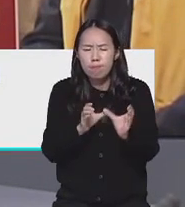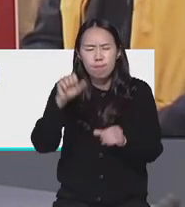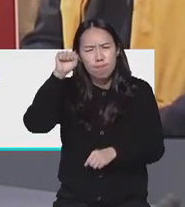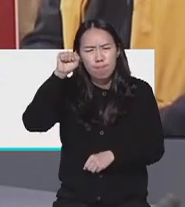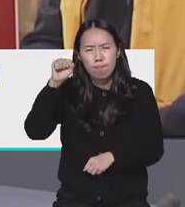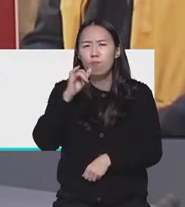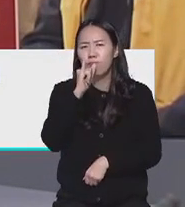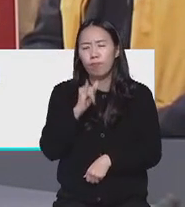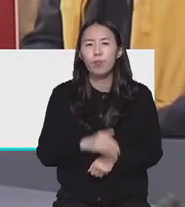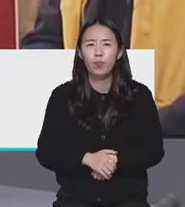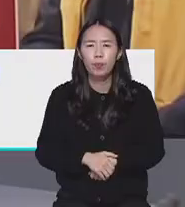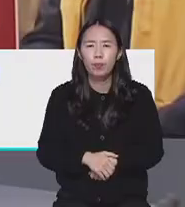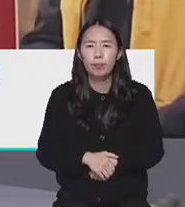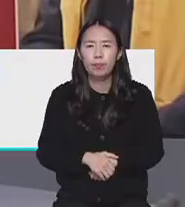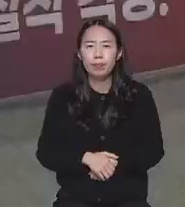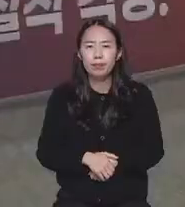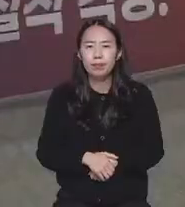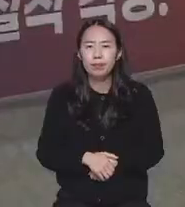기자의 보도입니다.